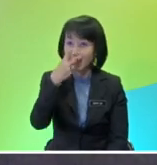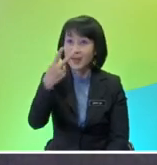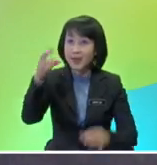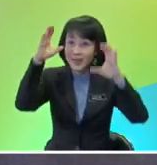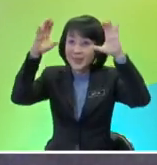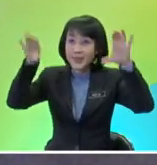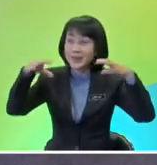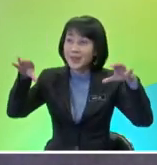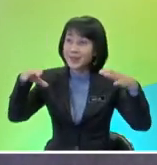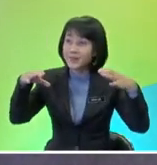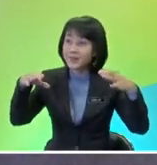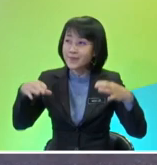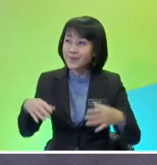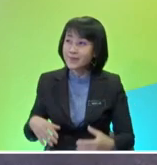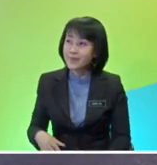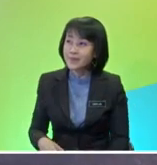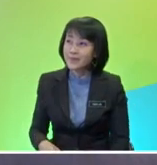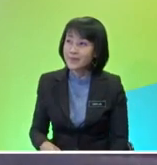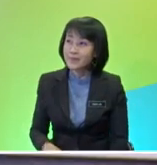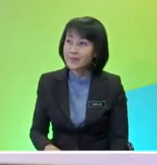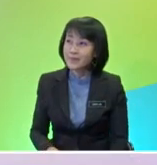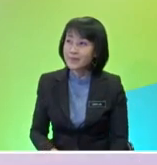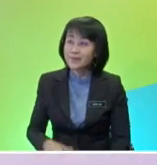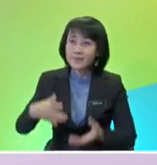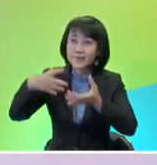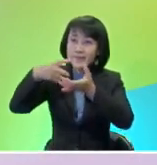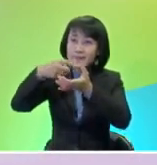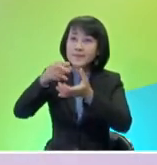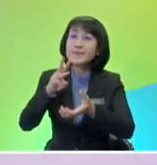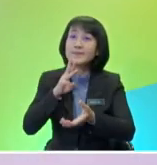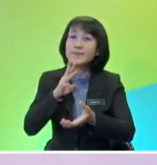yang lebih kecil. Okey. Kemudian saya nak masukkan. Okey. Okey.